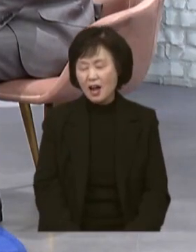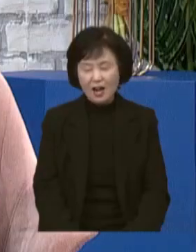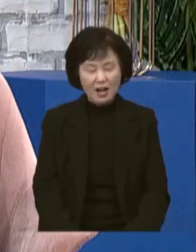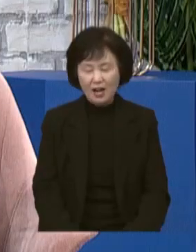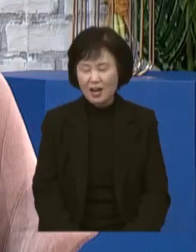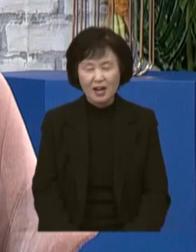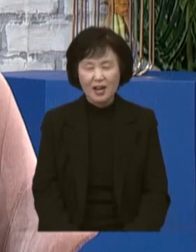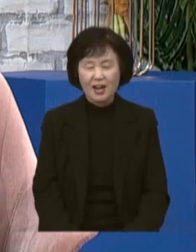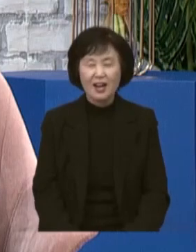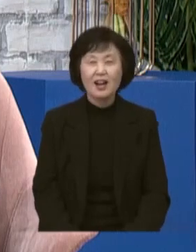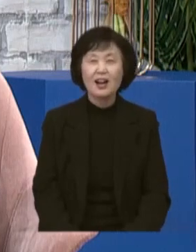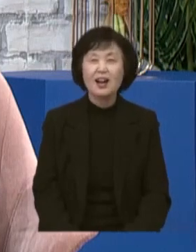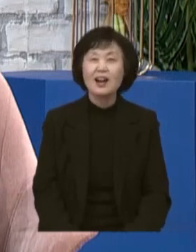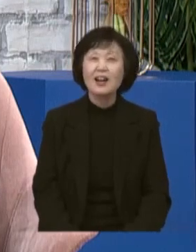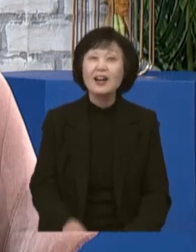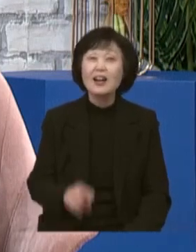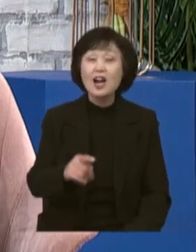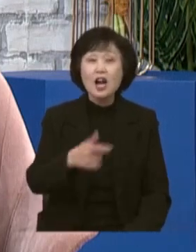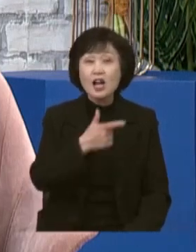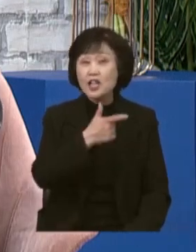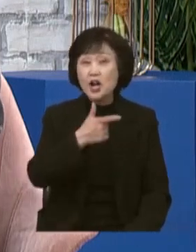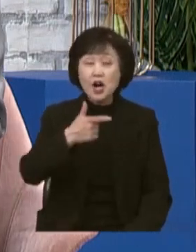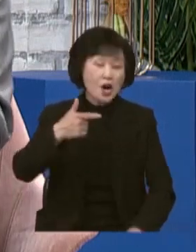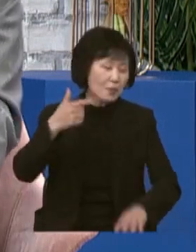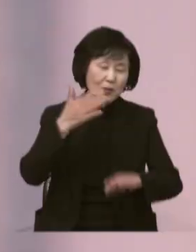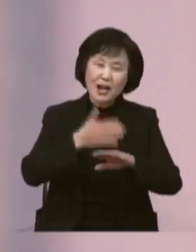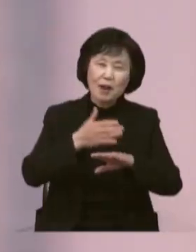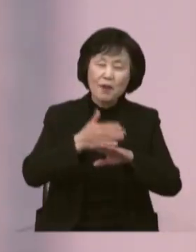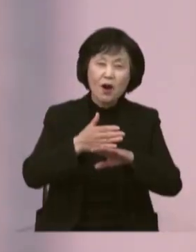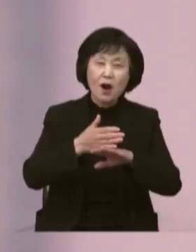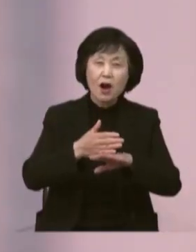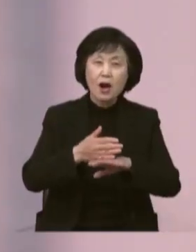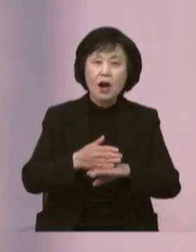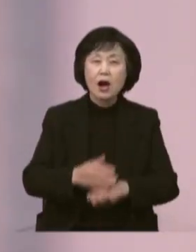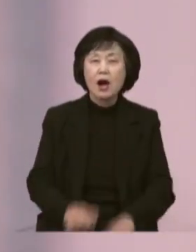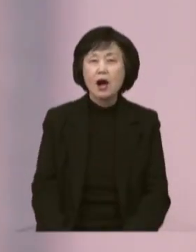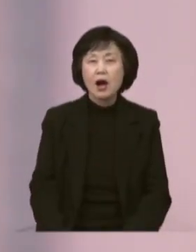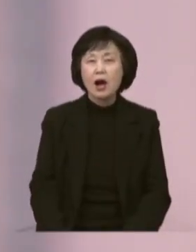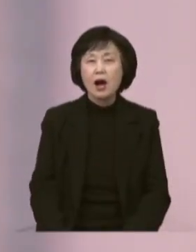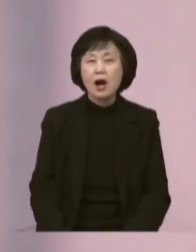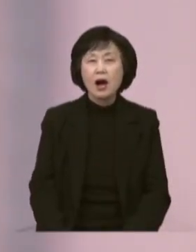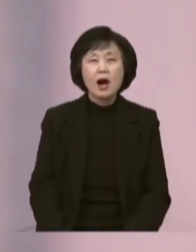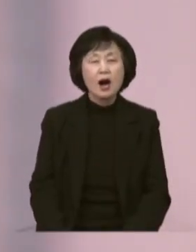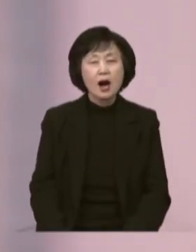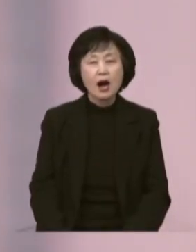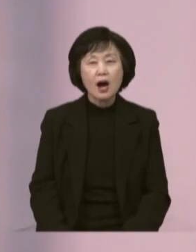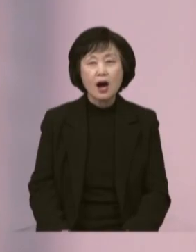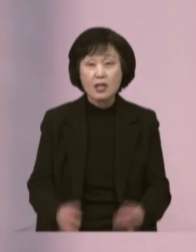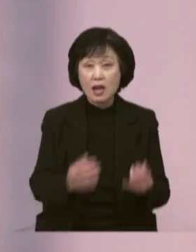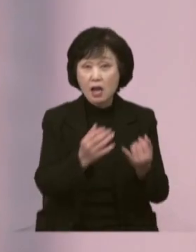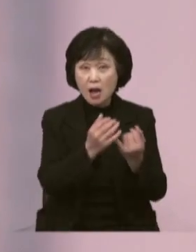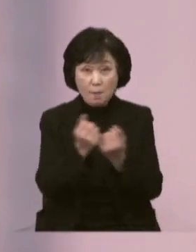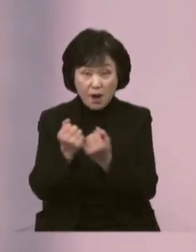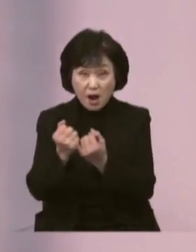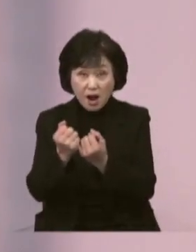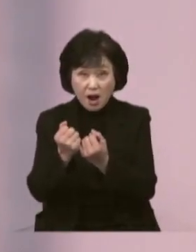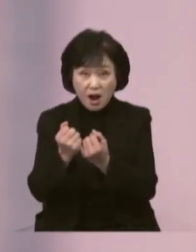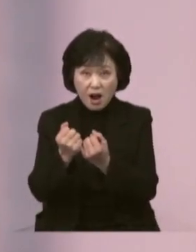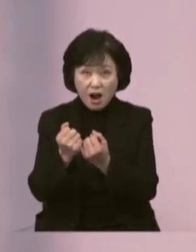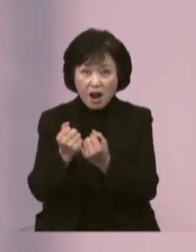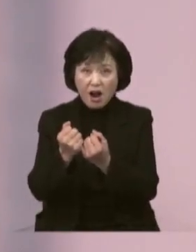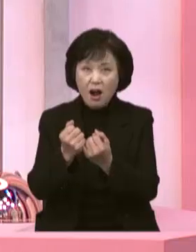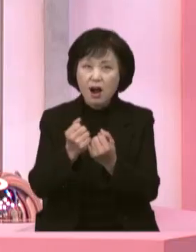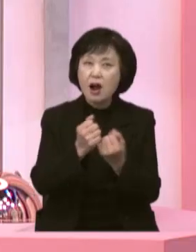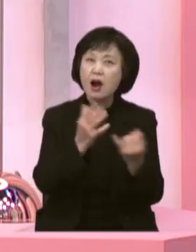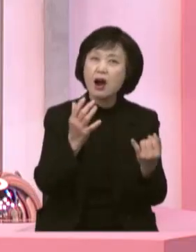갖다가 그러니까. 그렇게 해놓고선 세상에 납치를 할 정도로. 아유, 이뻐서 그랬겠어. 아유, 아니 젊은 혈기에 군인이고